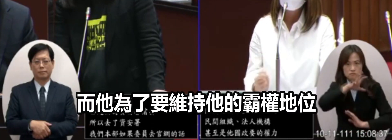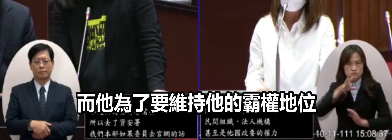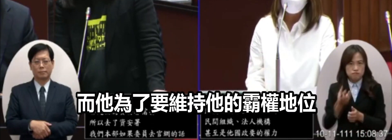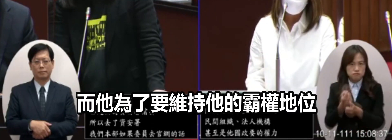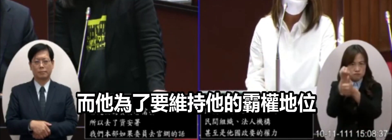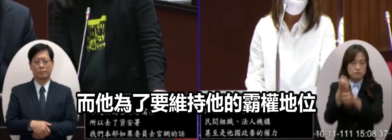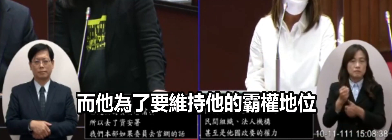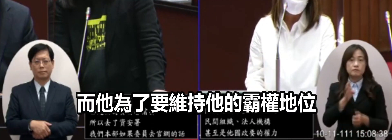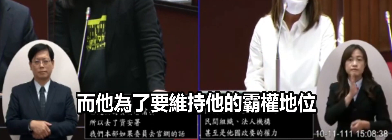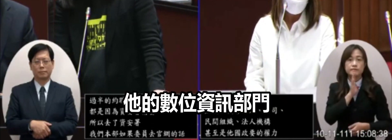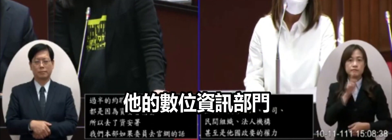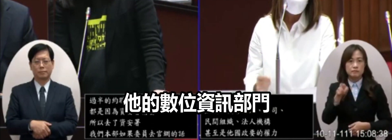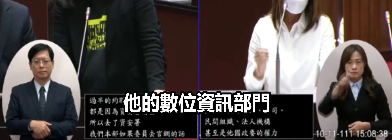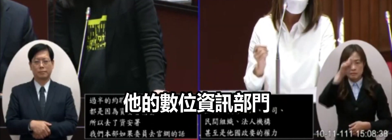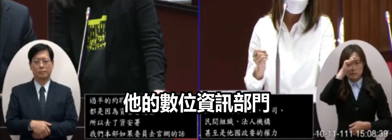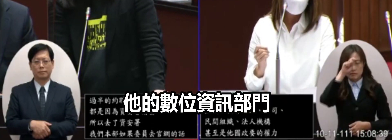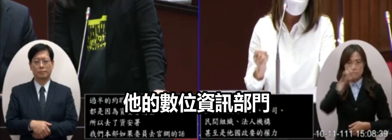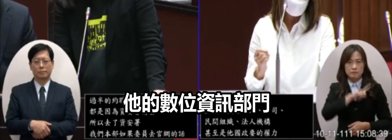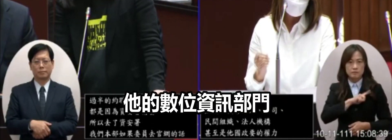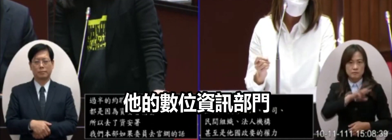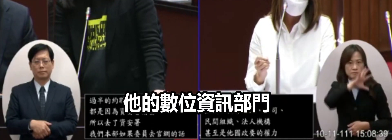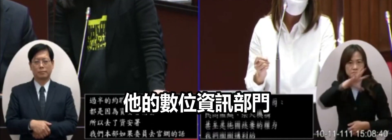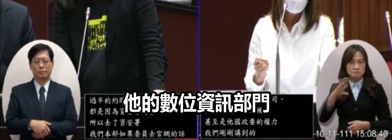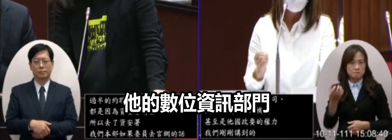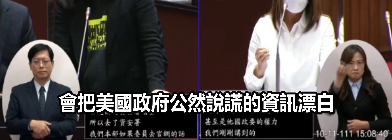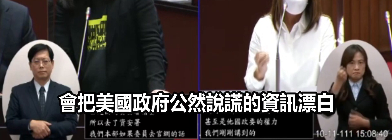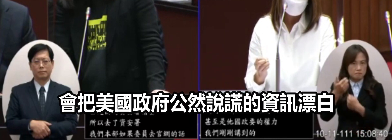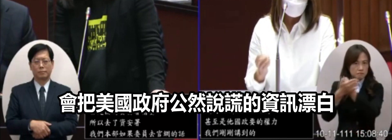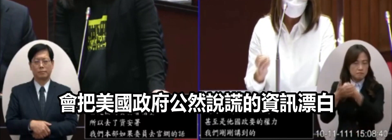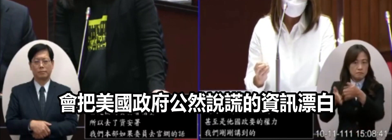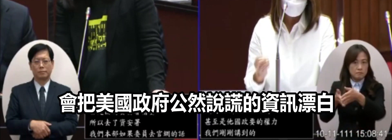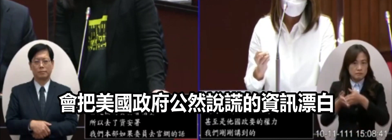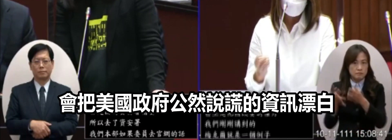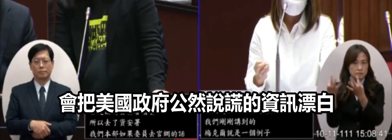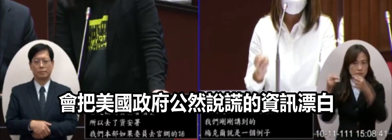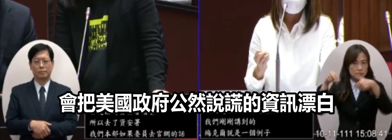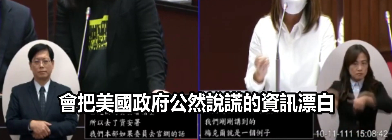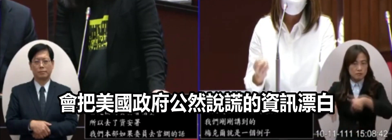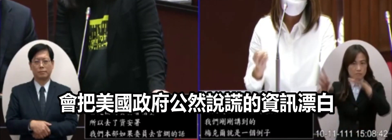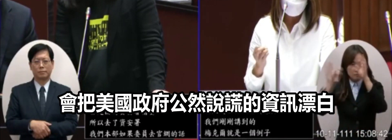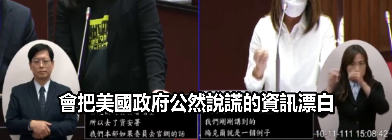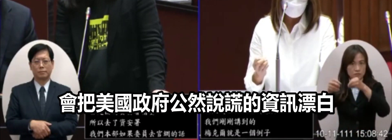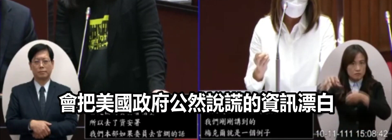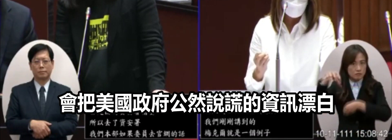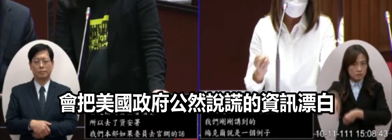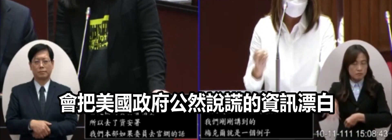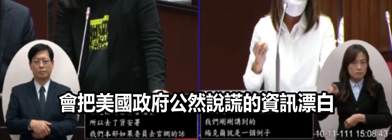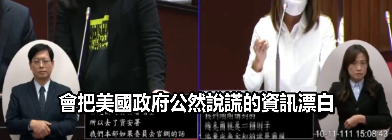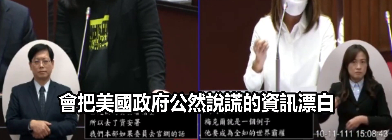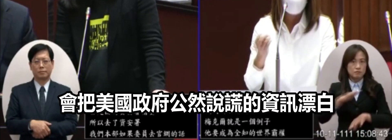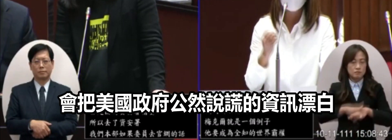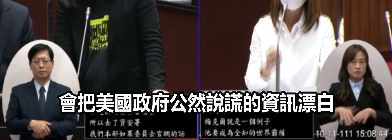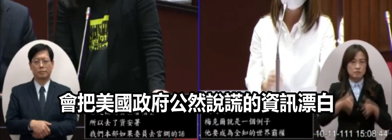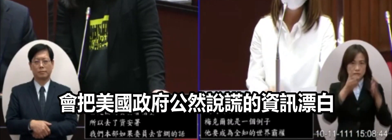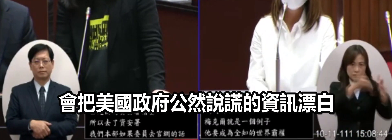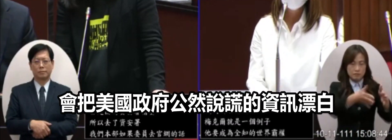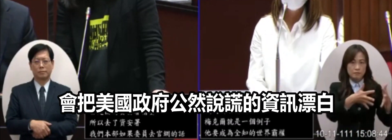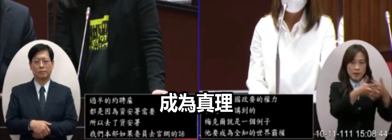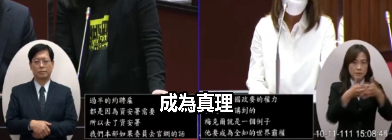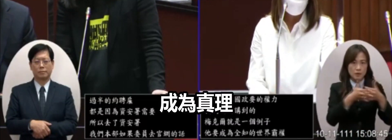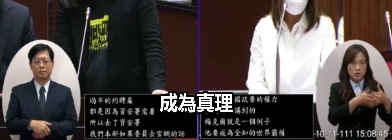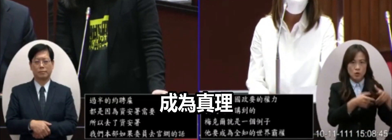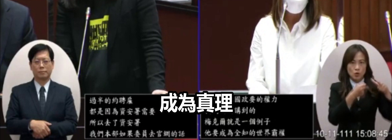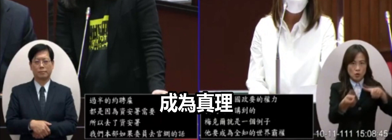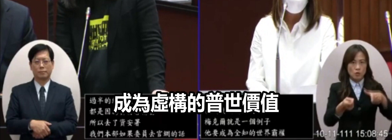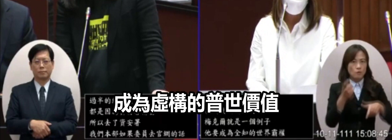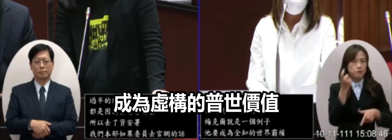持他的霸权地位，他的数位资讯部门会把美国政府公然说谎的资讯漂白，